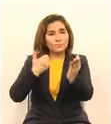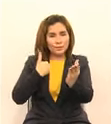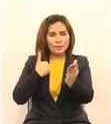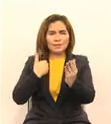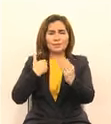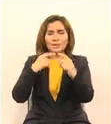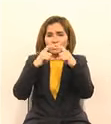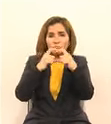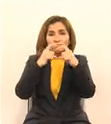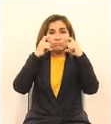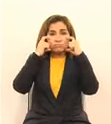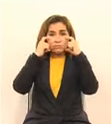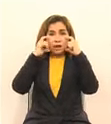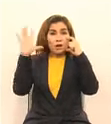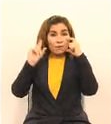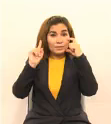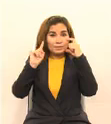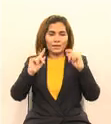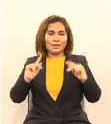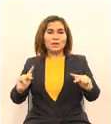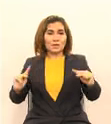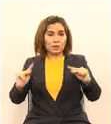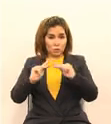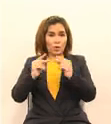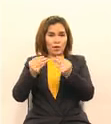surgical mask จากทางกระทรวงนะครับ